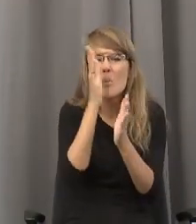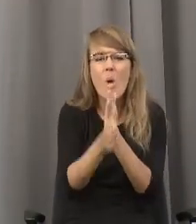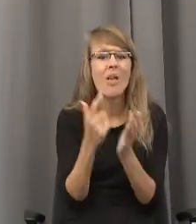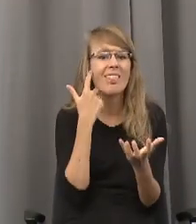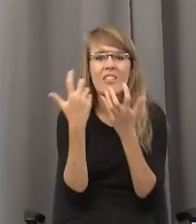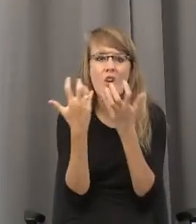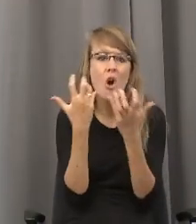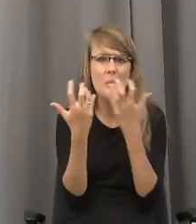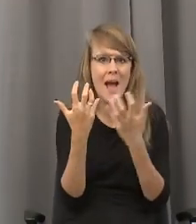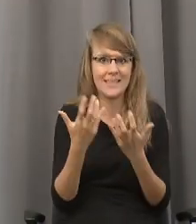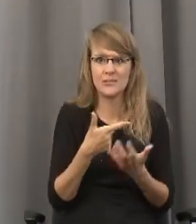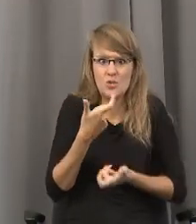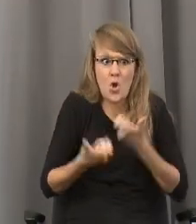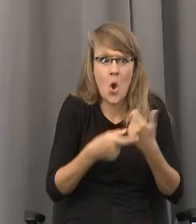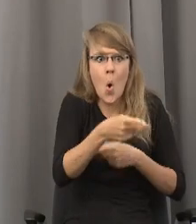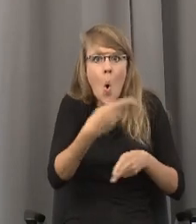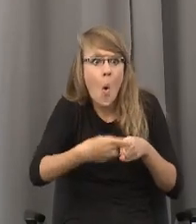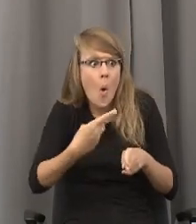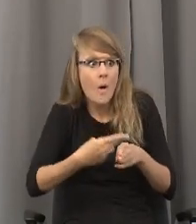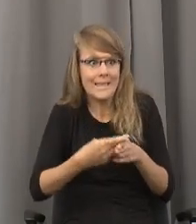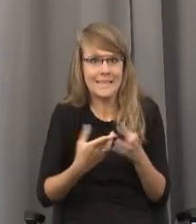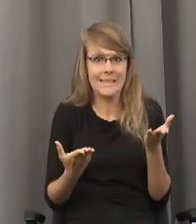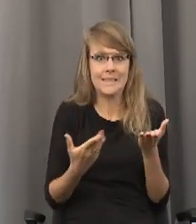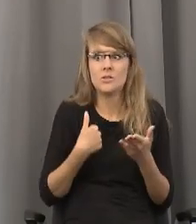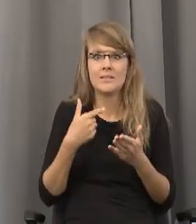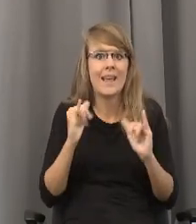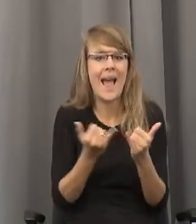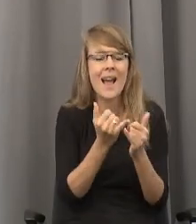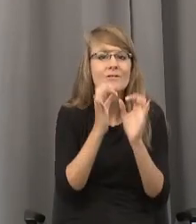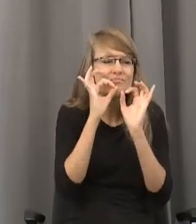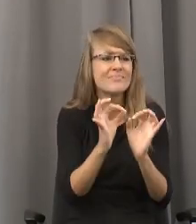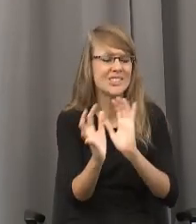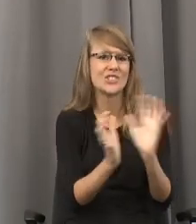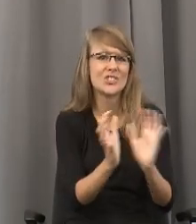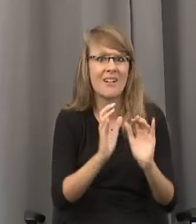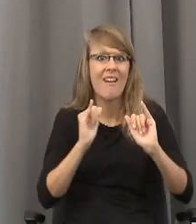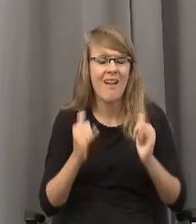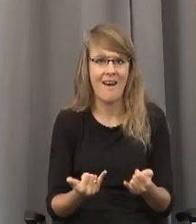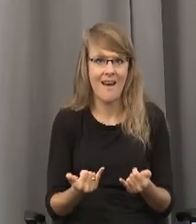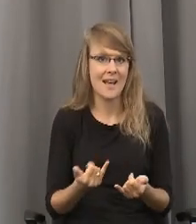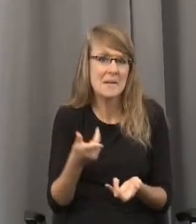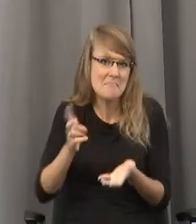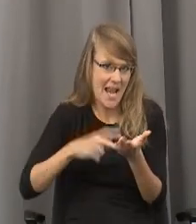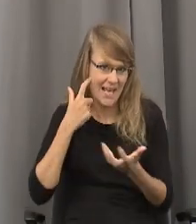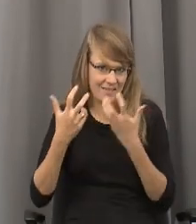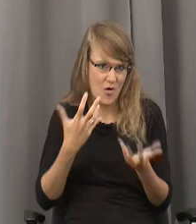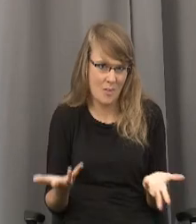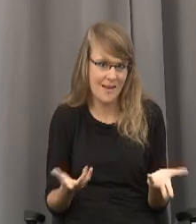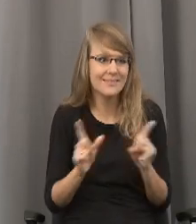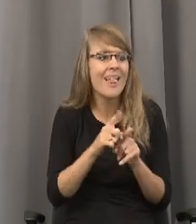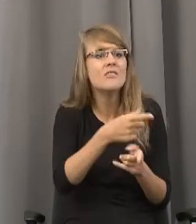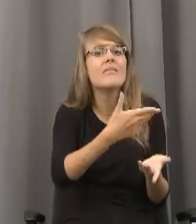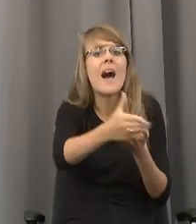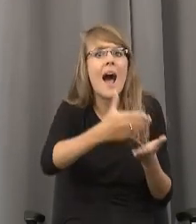jak należy postępować z chorym, jak otoczyć go dobrą opieką, jak sobie później dalej radzić,